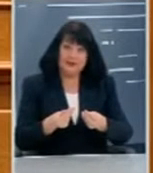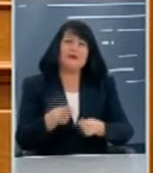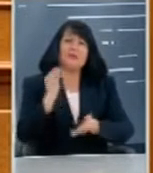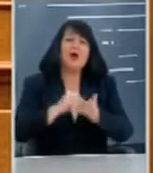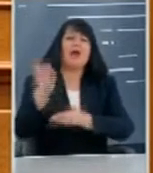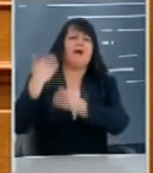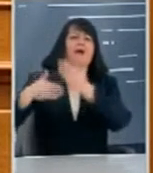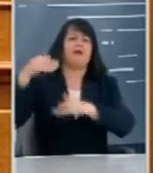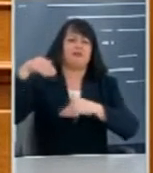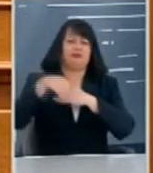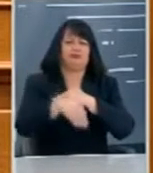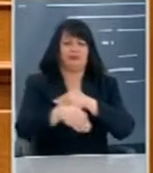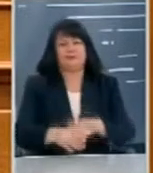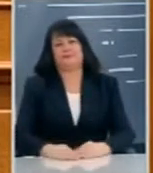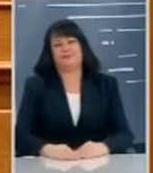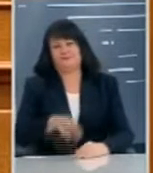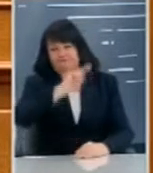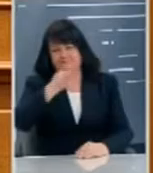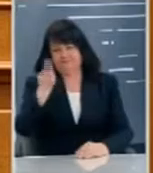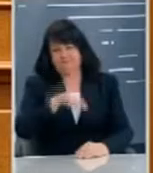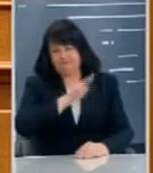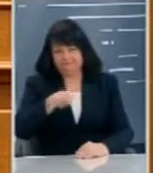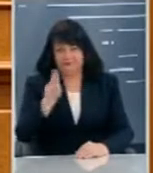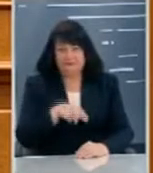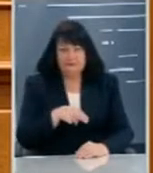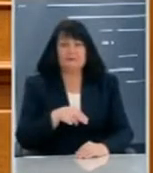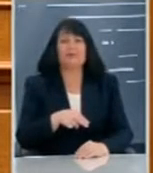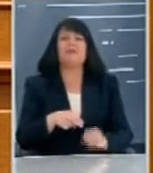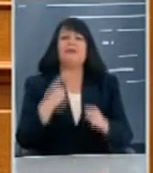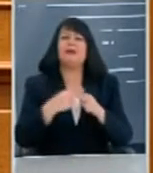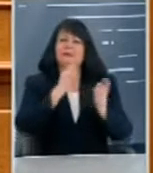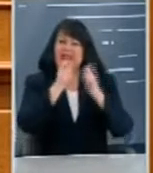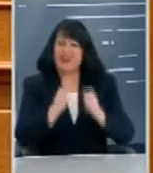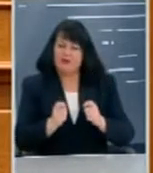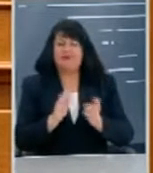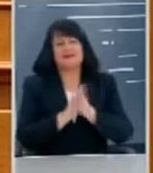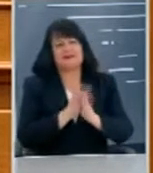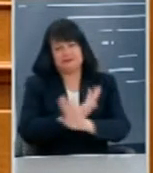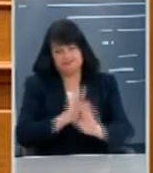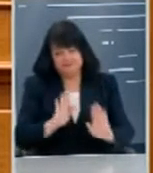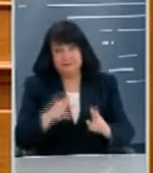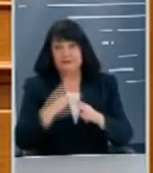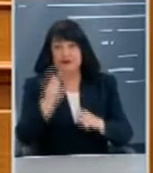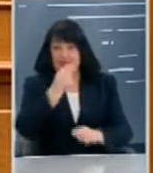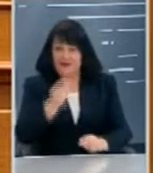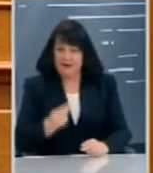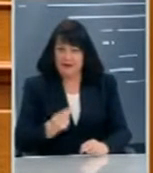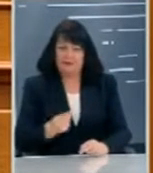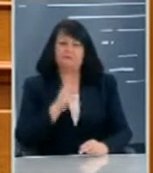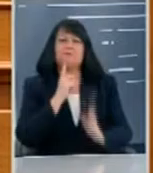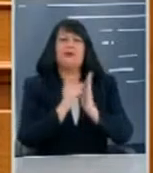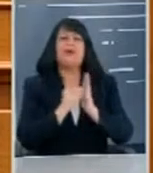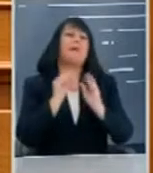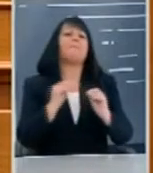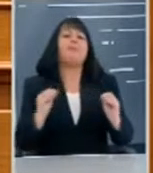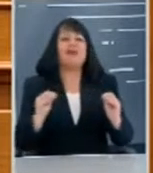ύφεση. Ακύρωσαν μια σειρά από σημαντικές μεταρρυθμίσεις σε κρίσιμους τομείς, όπως είναι η